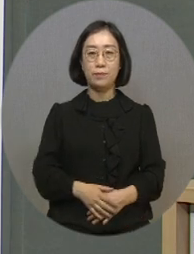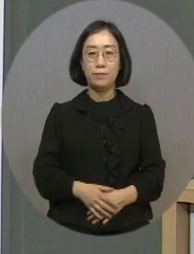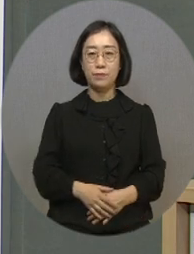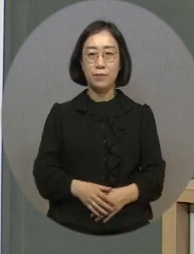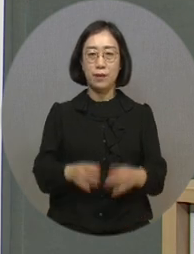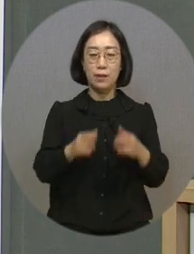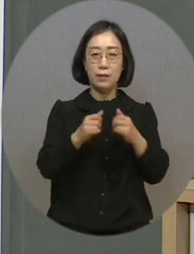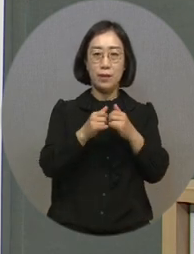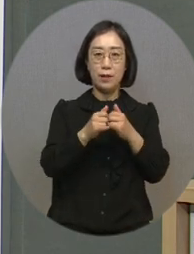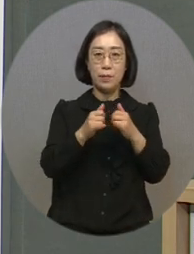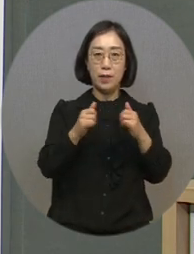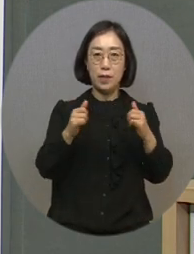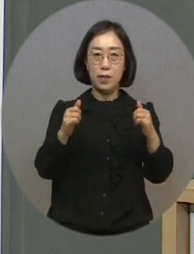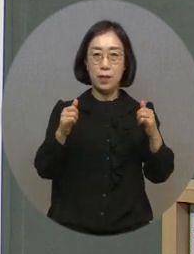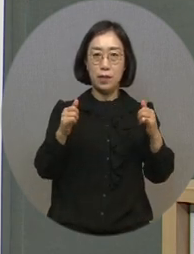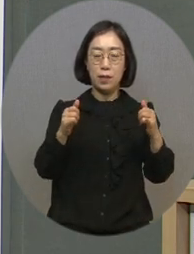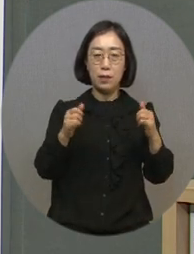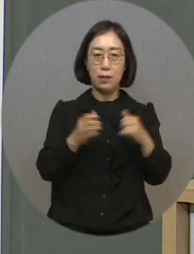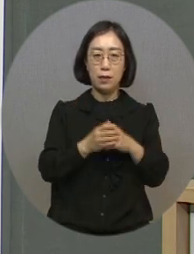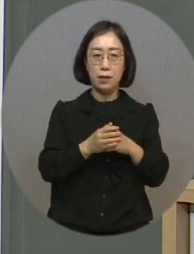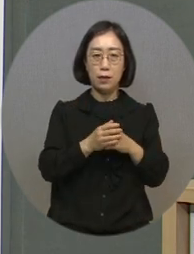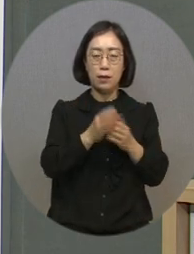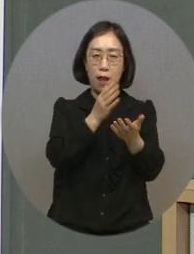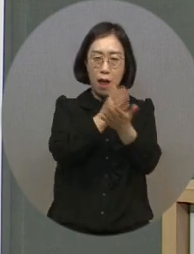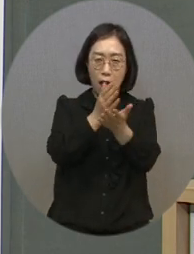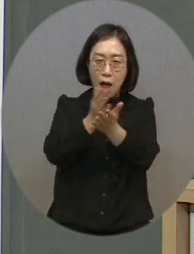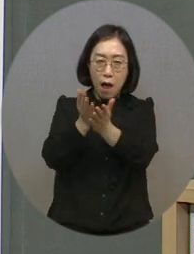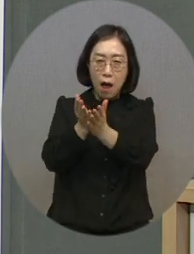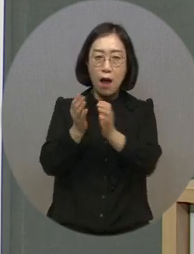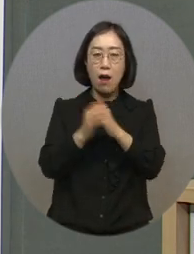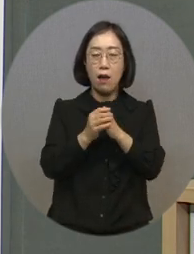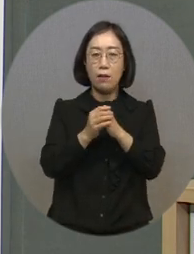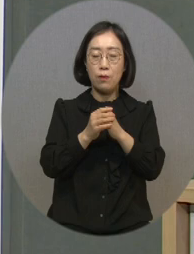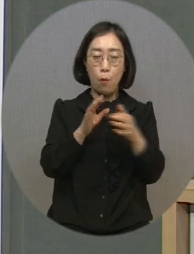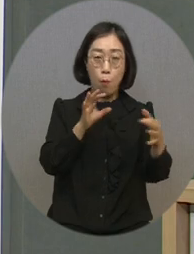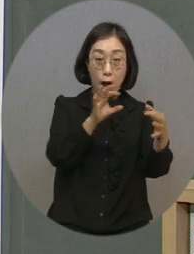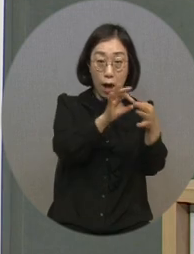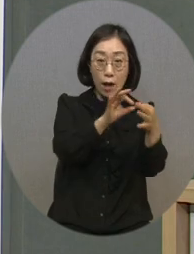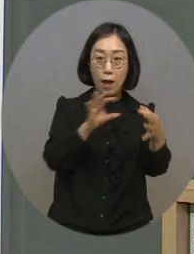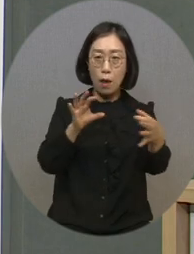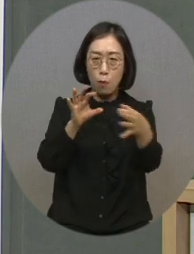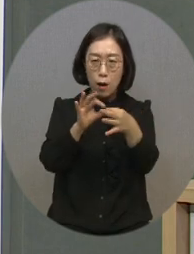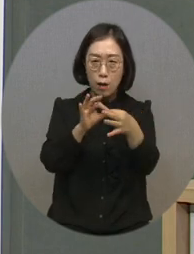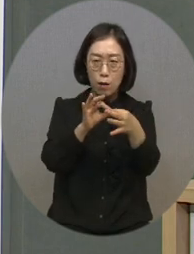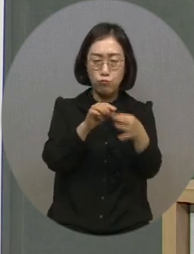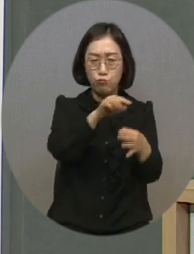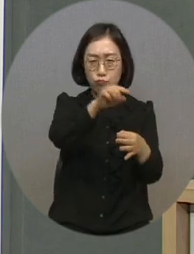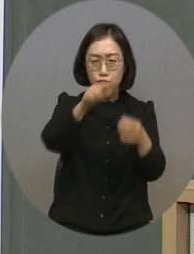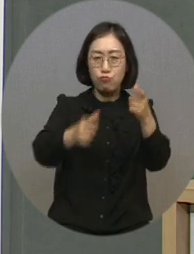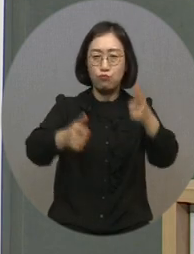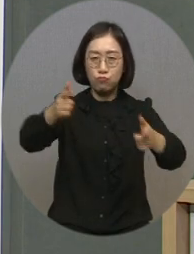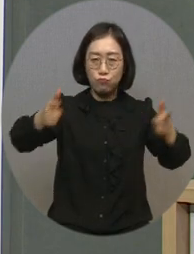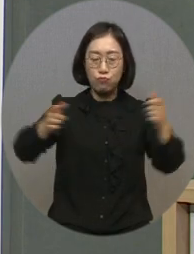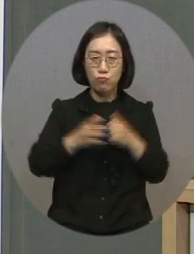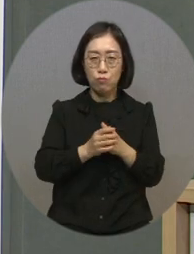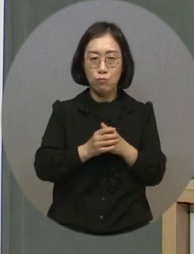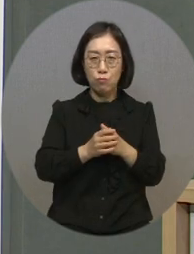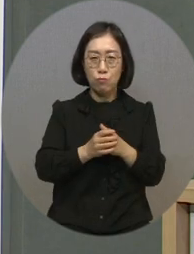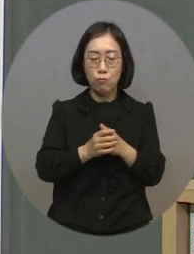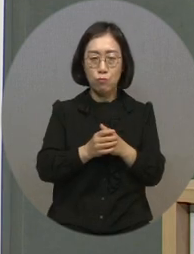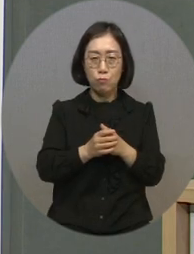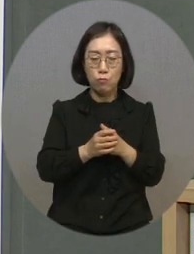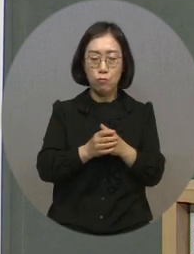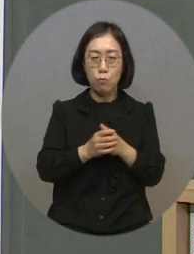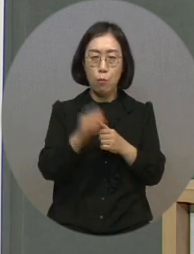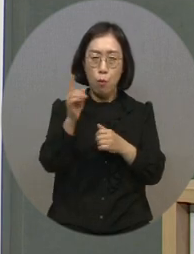사람이 여러 형질의 관계가 있습니다. 그 사연이 많은 분도